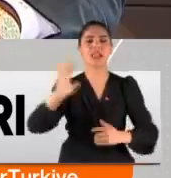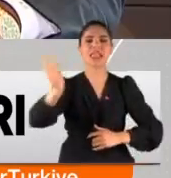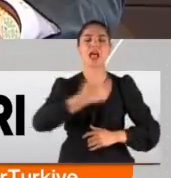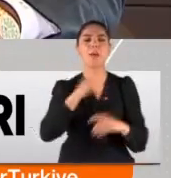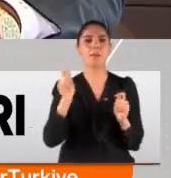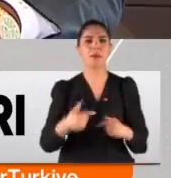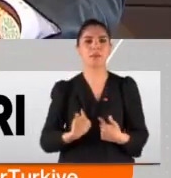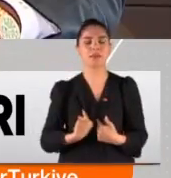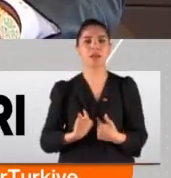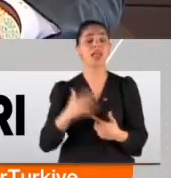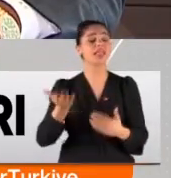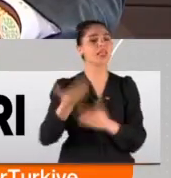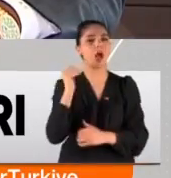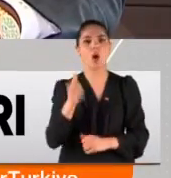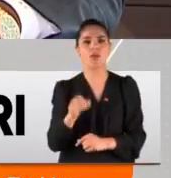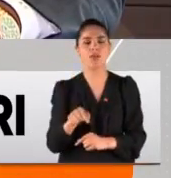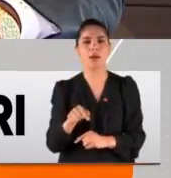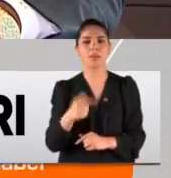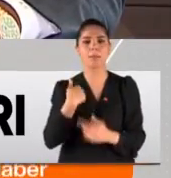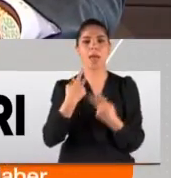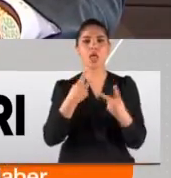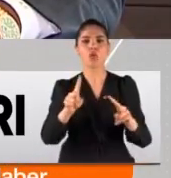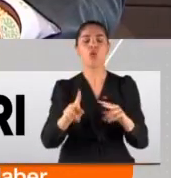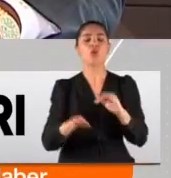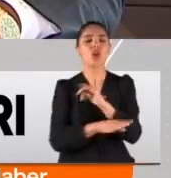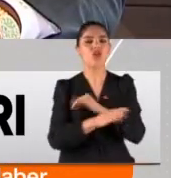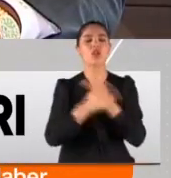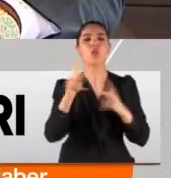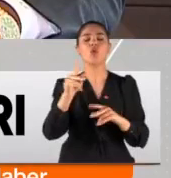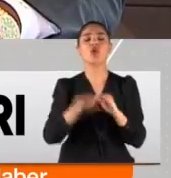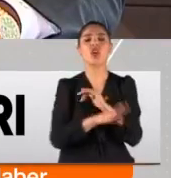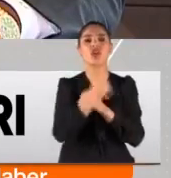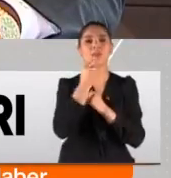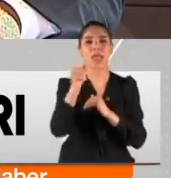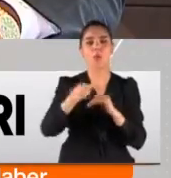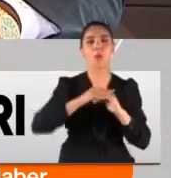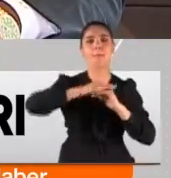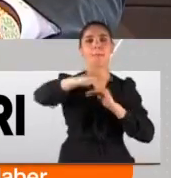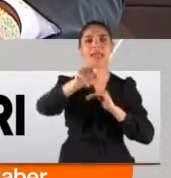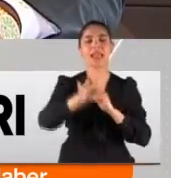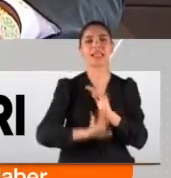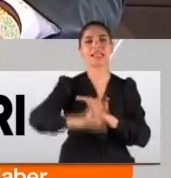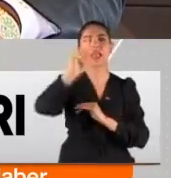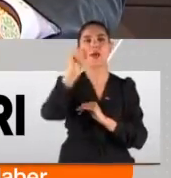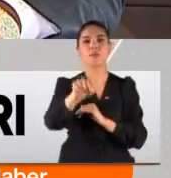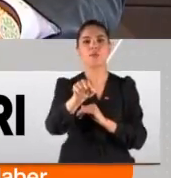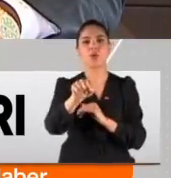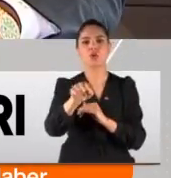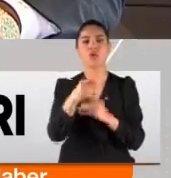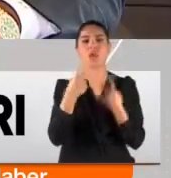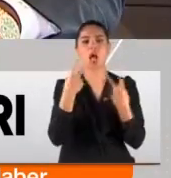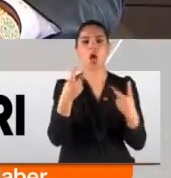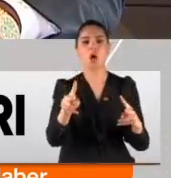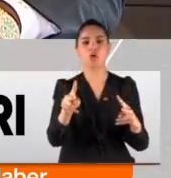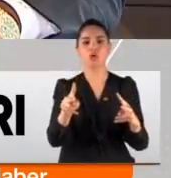çıktık. Daha önemlisi ben hür yaşadım, hür yaşarım diyen bu millet demokrasiden, özgürlükten yana